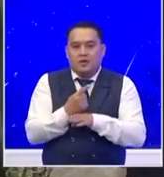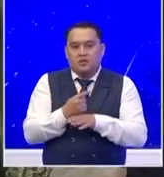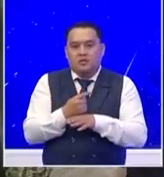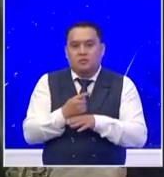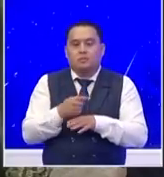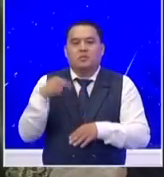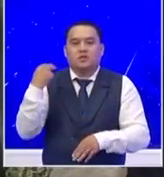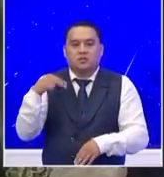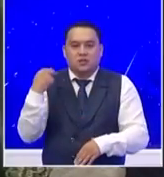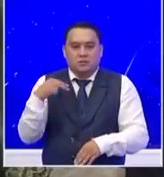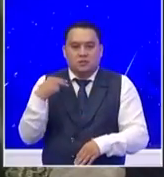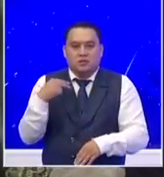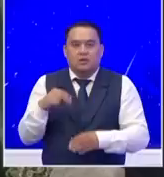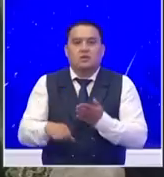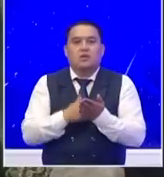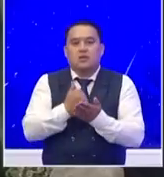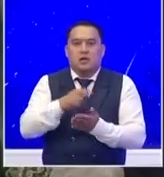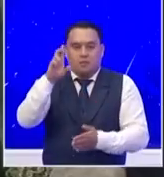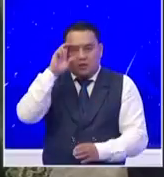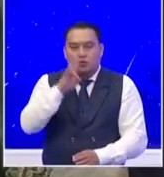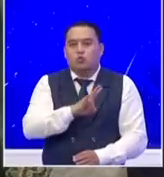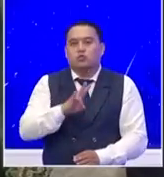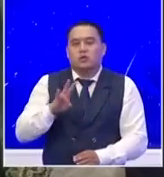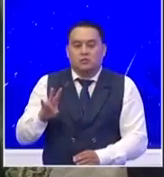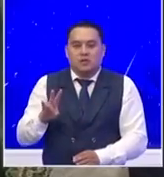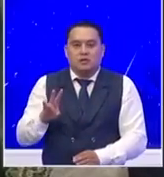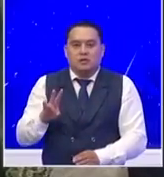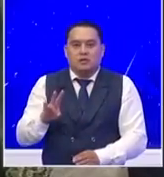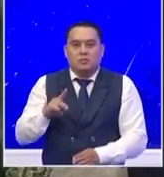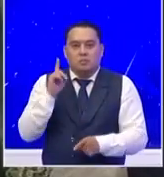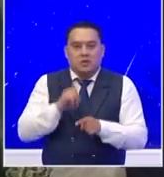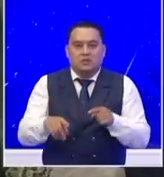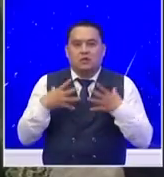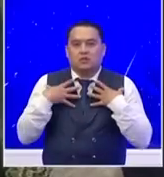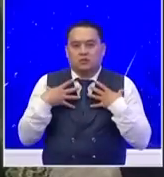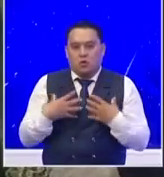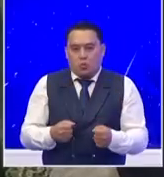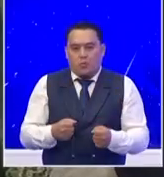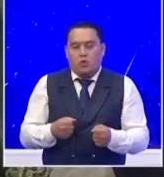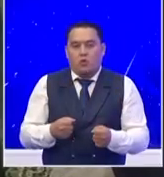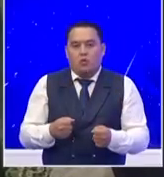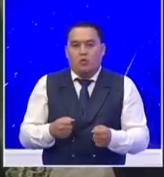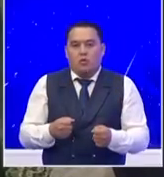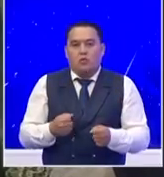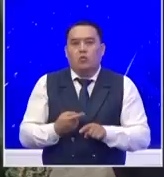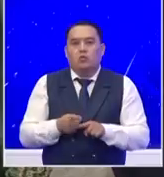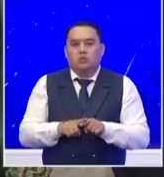президентіміз елбасы Нұрсұлтан Әбішұлының тезірек жазылып, қатарға қосылып,